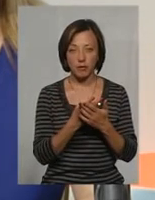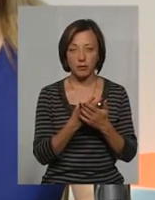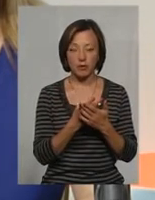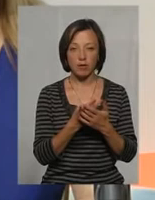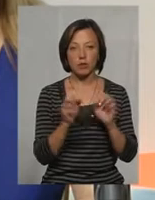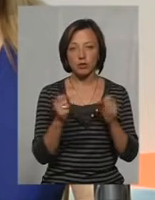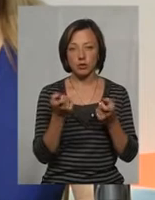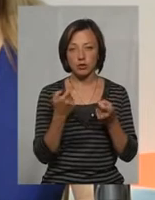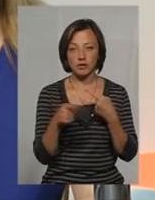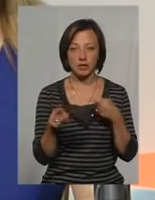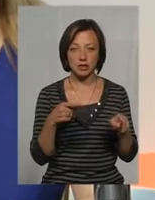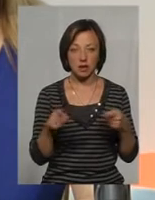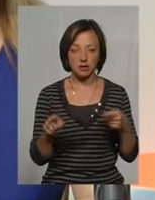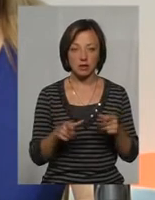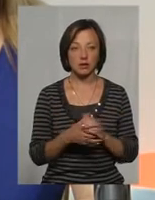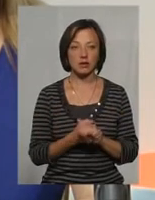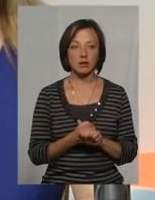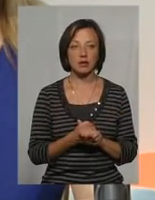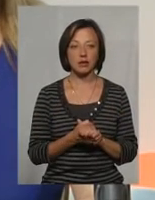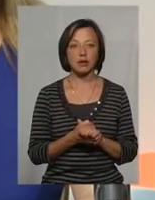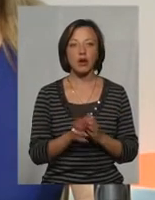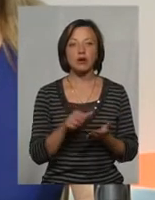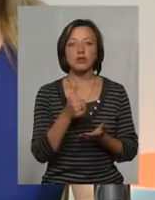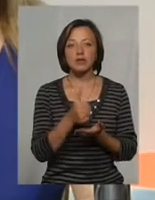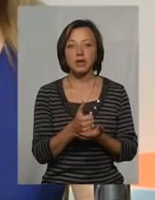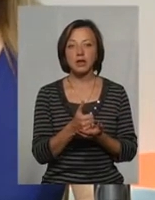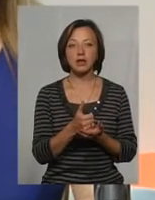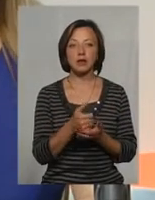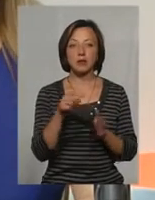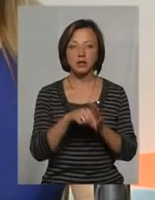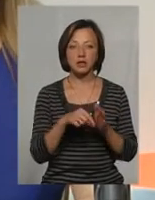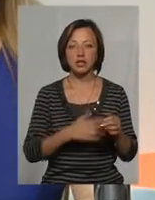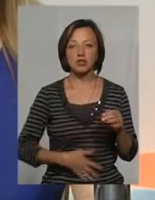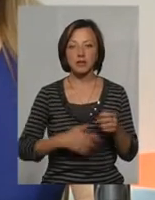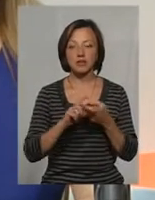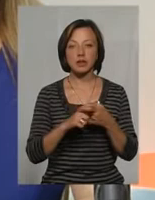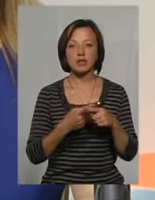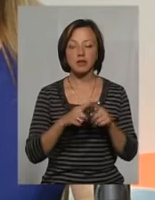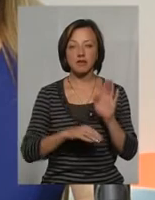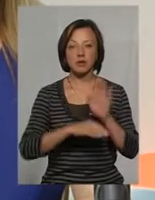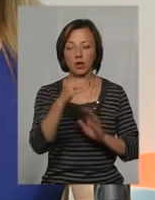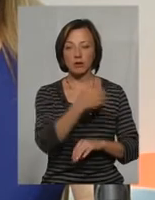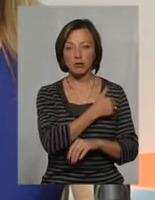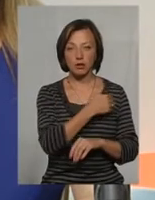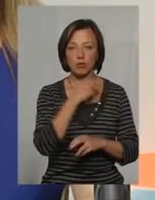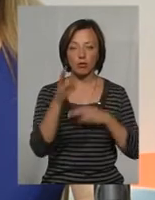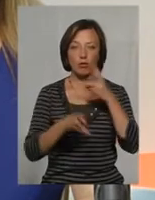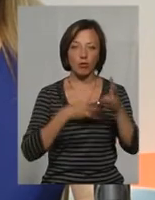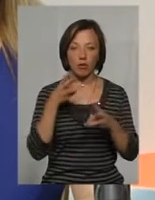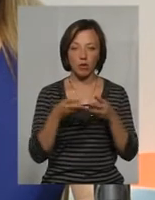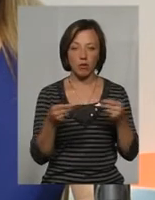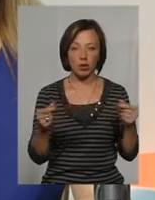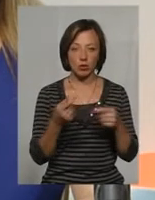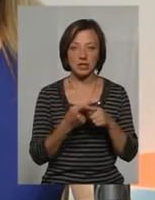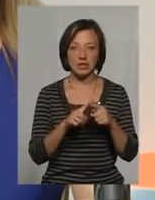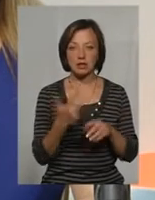проявам вони можуть немножко відлічатися між собою, але основні характерні признаки кишкової інфекції – це висока температура, блювота і пронос.